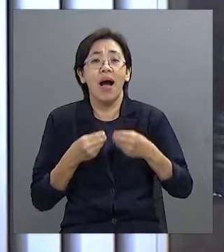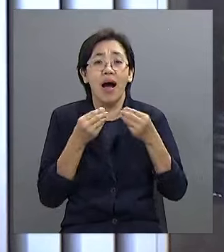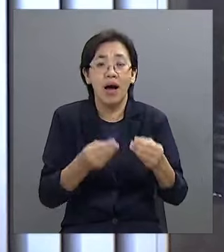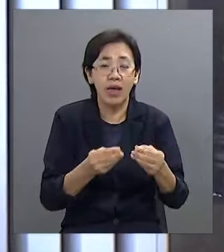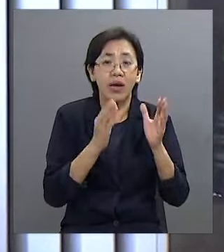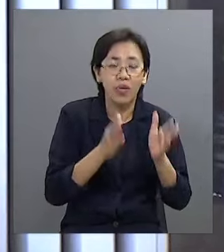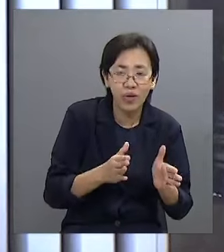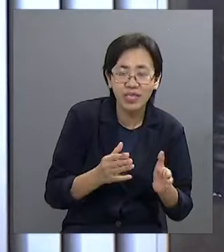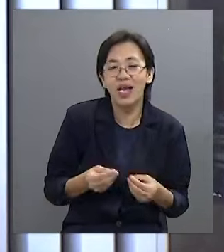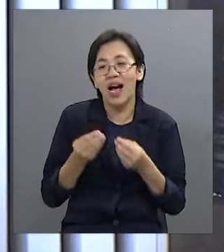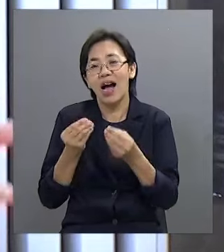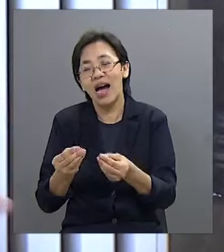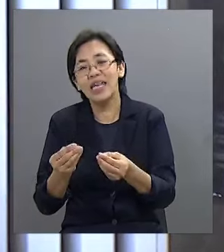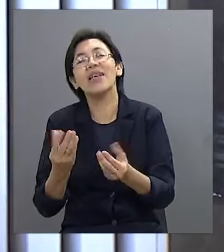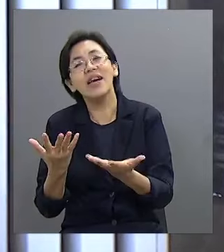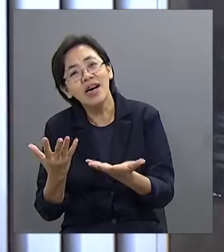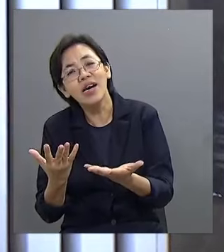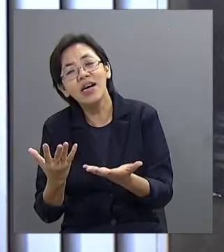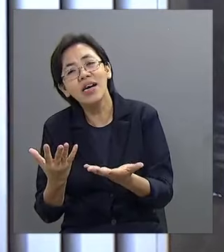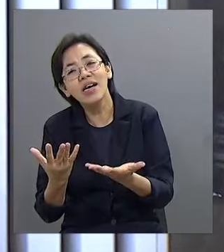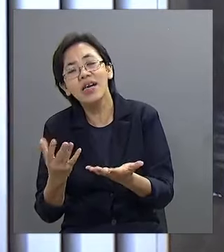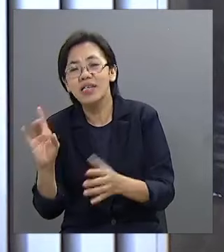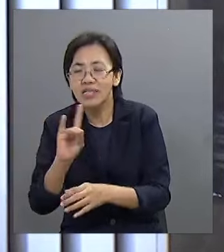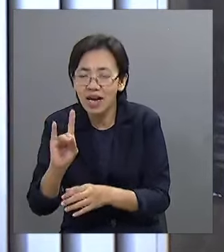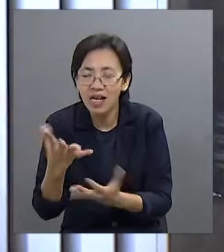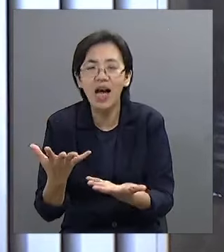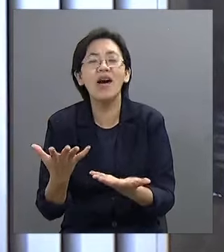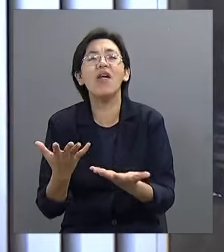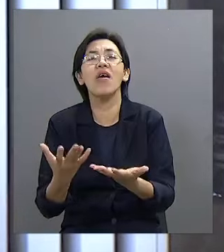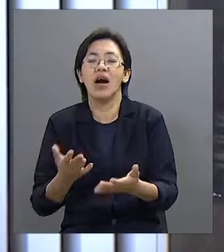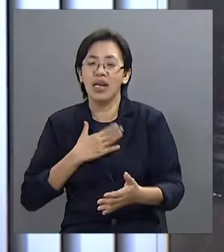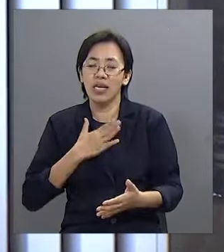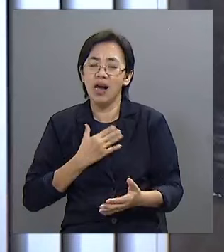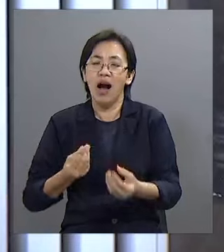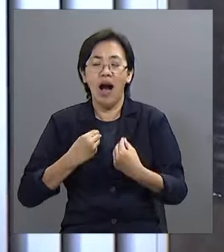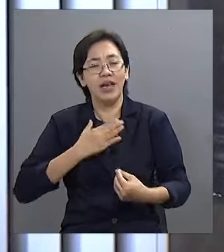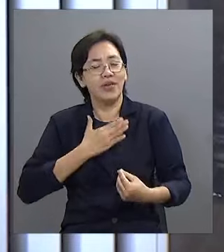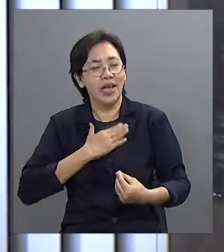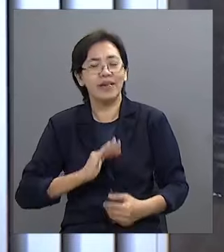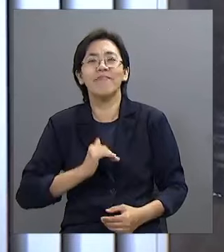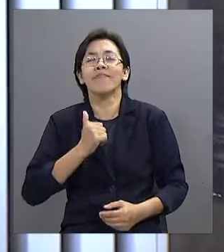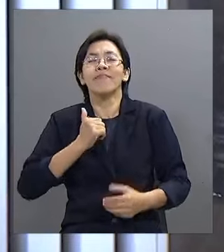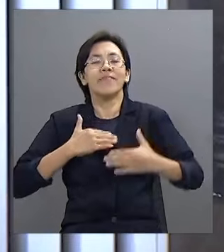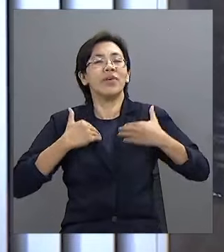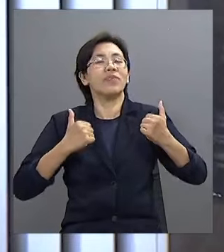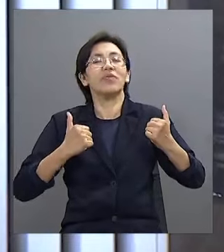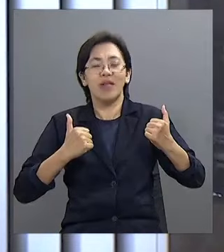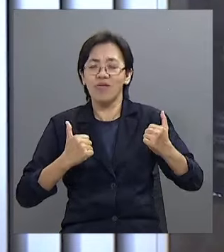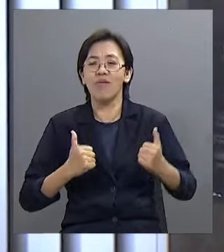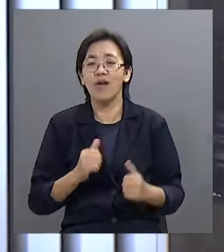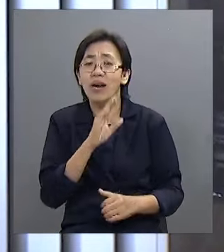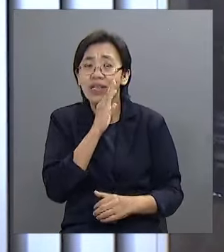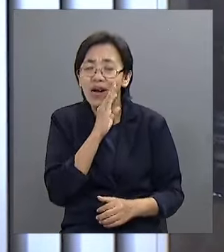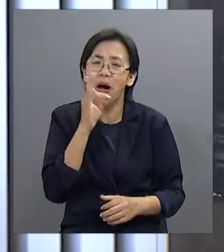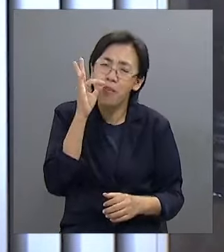ราหรือว่าให้กับสิ่งที่อย่างเป็นสัตว์เลี้ยงแบบนี ้ มันก็ได้ความสุขเหมือนกันแล้วโดยเฉพาะอยู่กับสัตว์เลี้ยงเนี่ยมันทำให้เรารู้สึกดีและมีความสุข